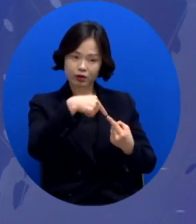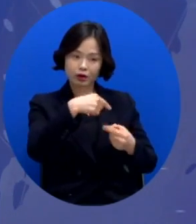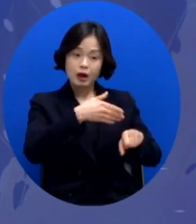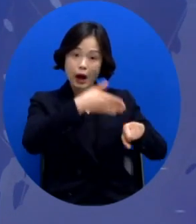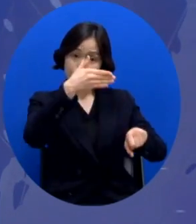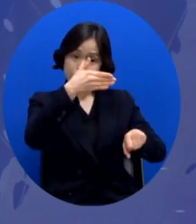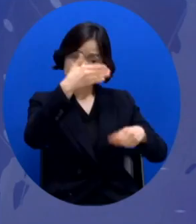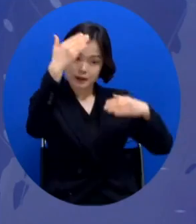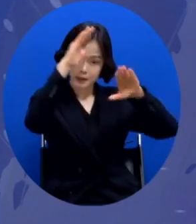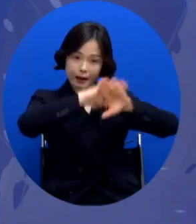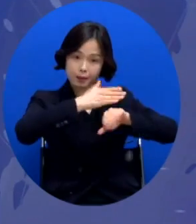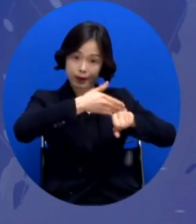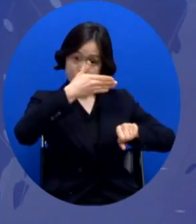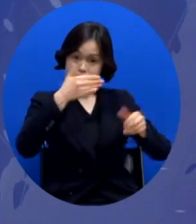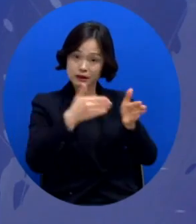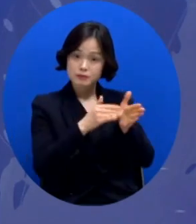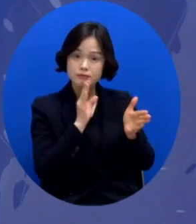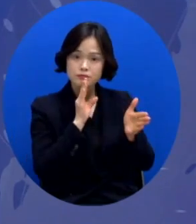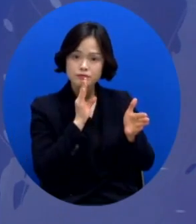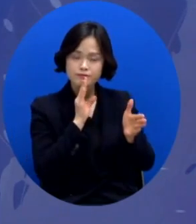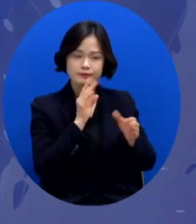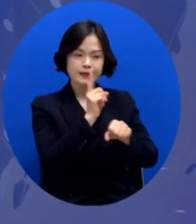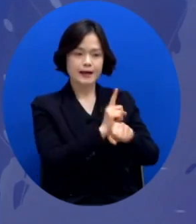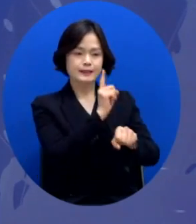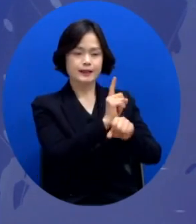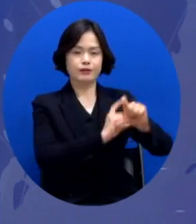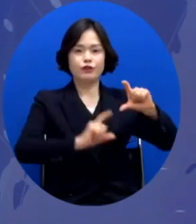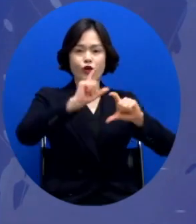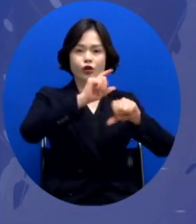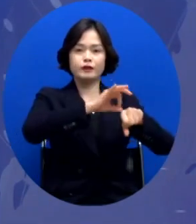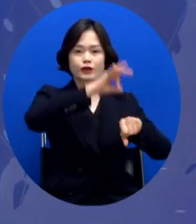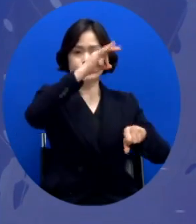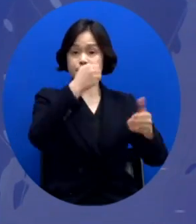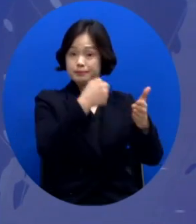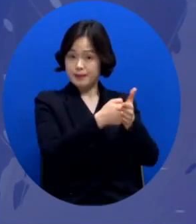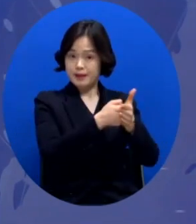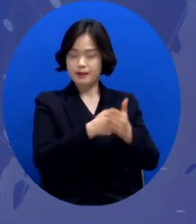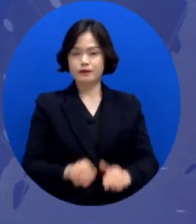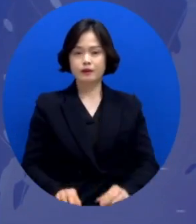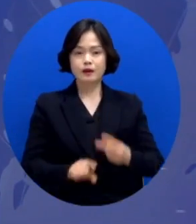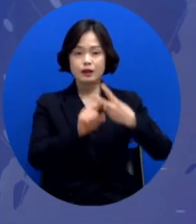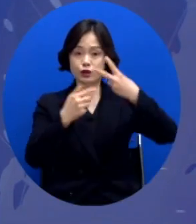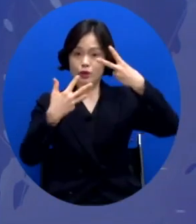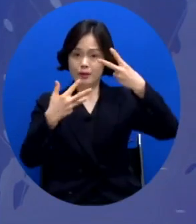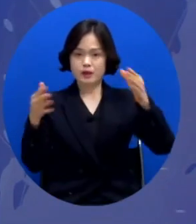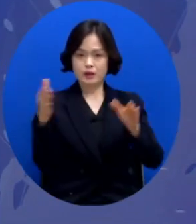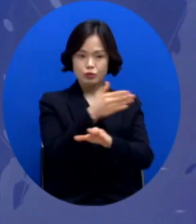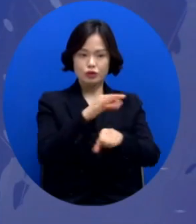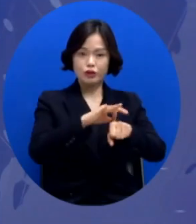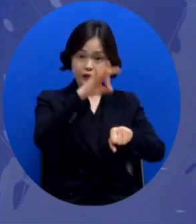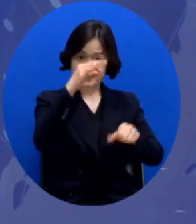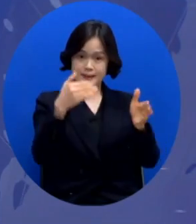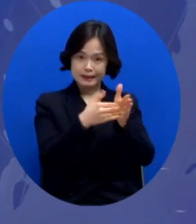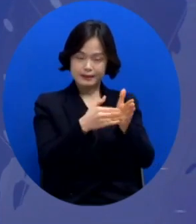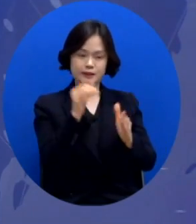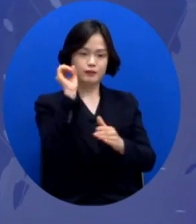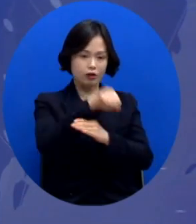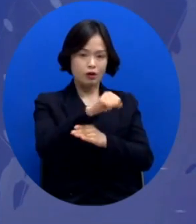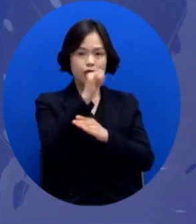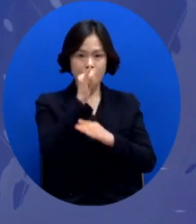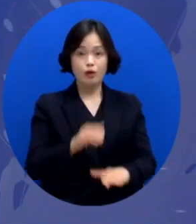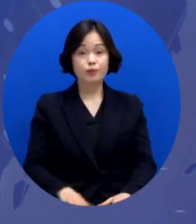네. 조정안은 오늘 8일부터 적용됩니다. 이번 안은 기존 방역 조치안과 사회적 거리두기 장기화에